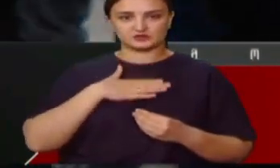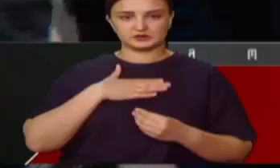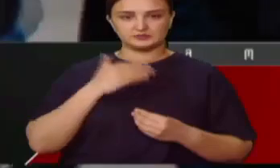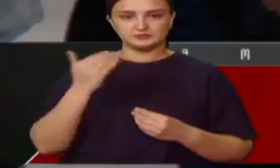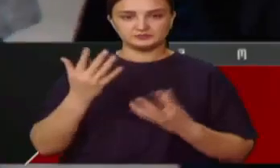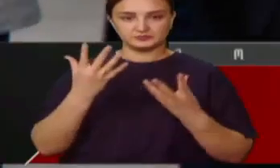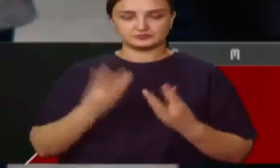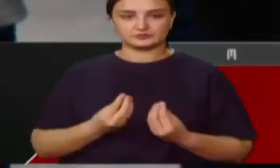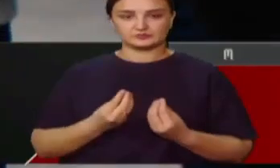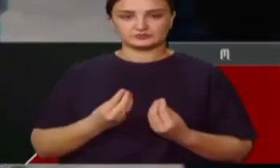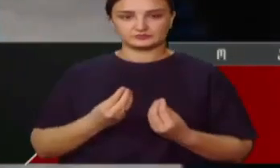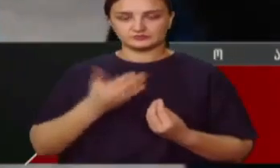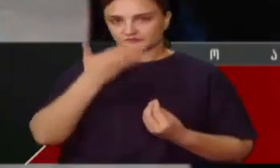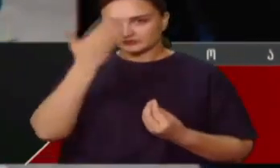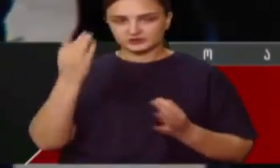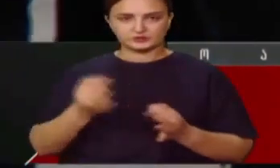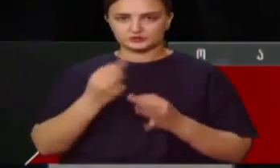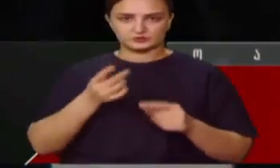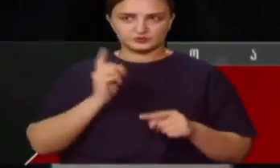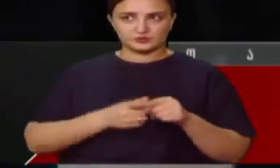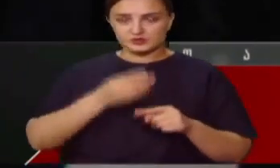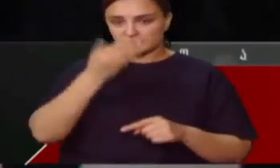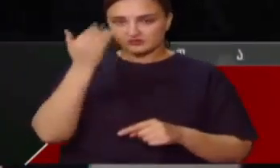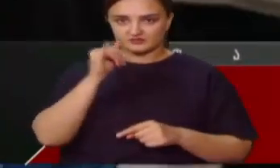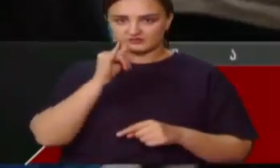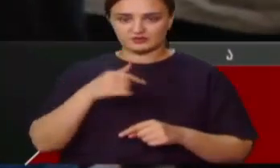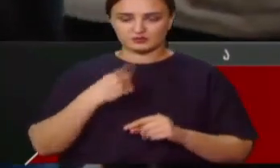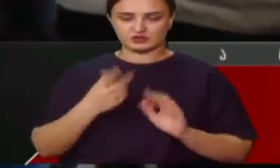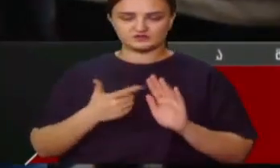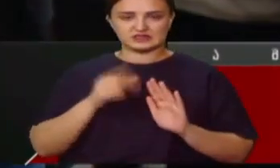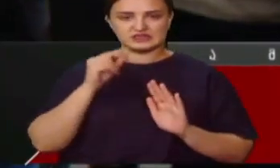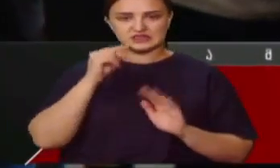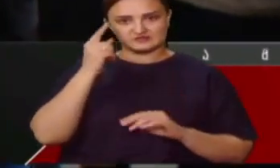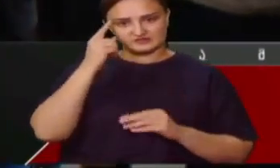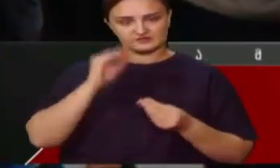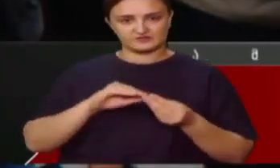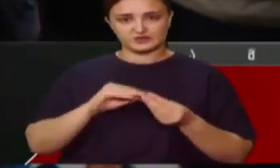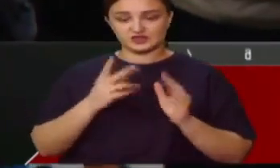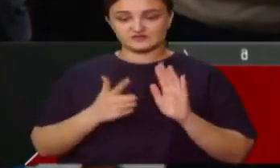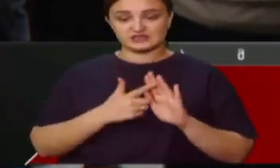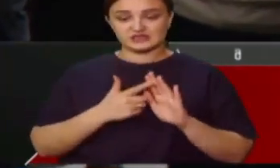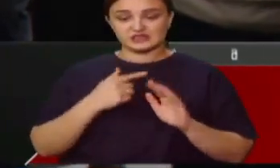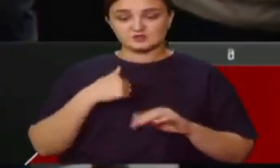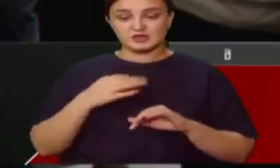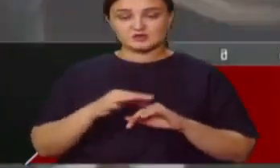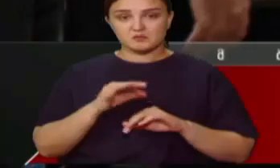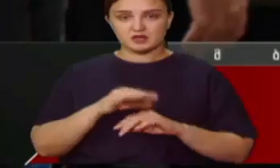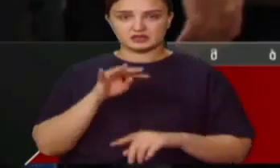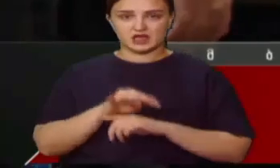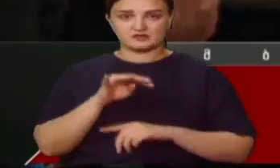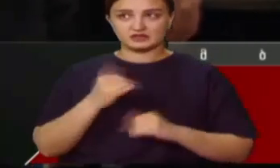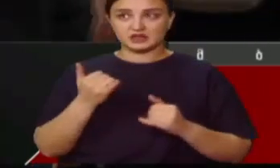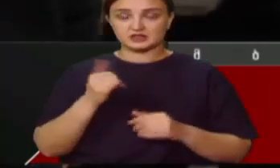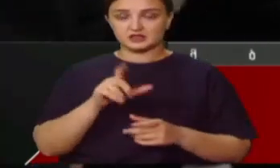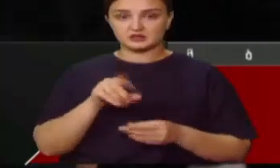დღე არ გვაბიზღდება ჩვენი არასოდეს. სულ აქა ვარ ამ 27-ში. 27-ში დამეხვრიდეს მეუღლე, დღემდე მოძებნილი არ არის.